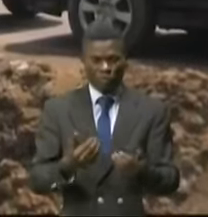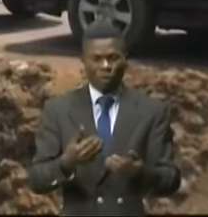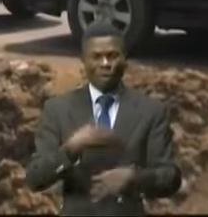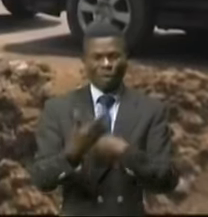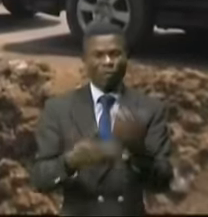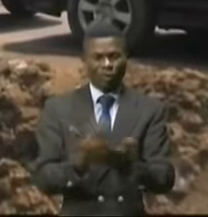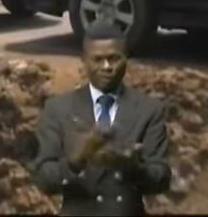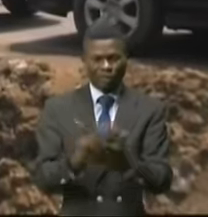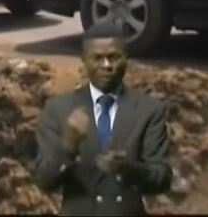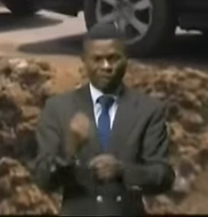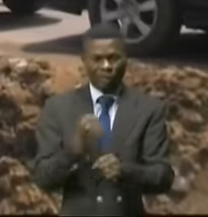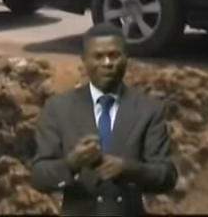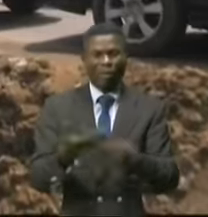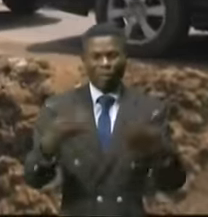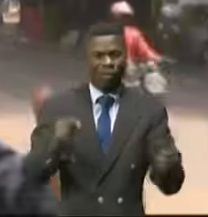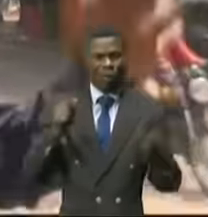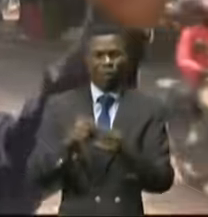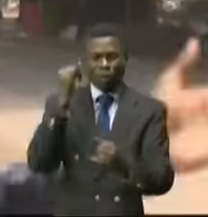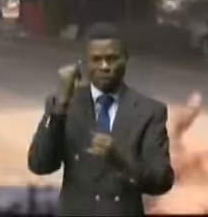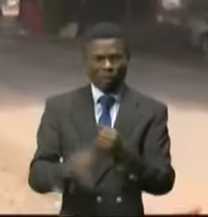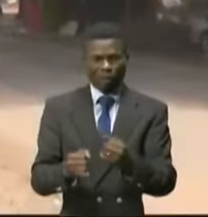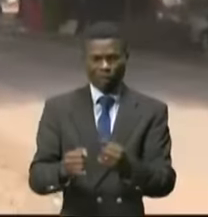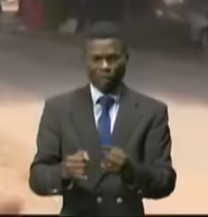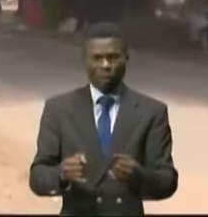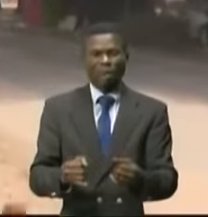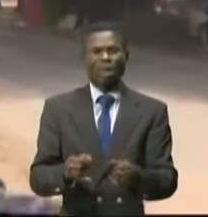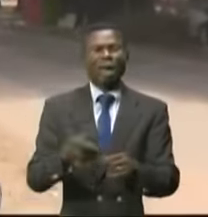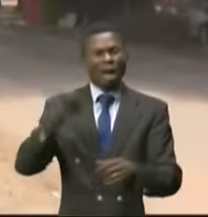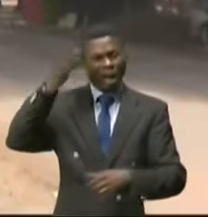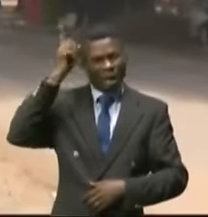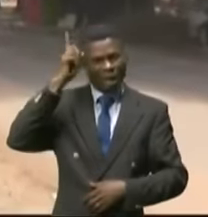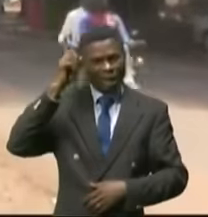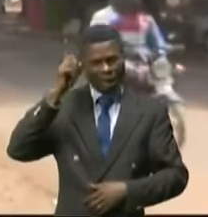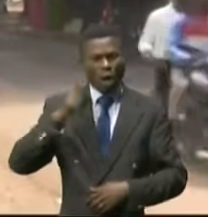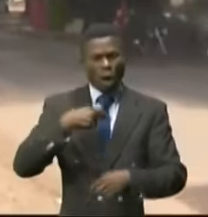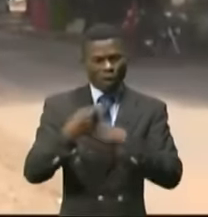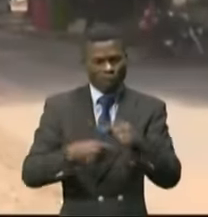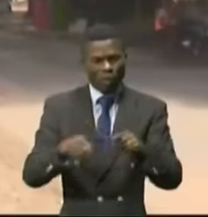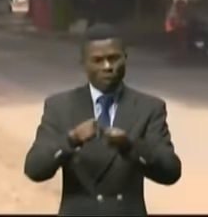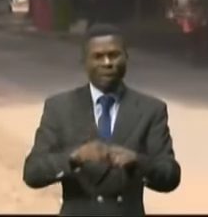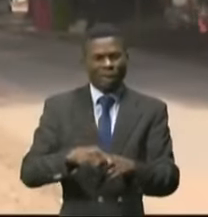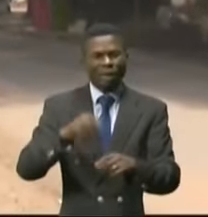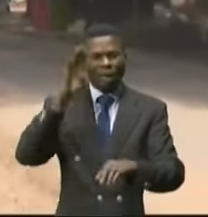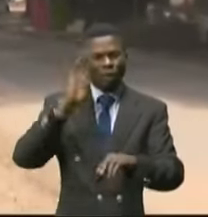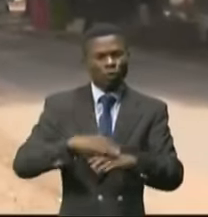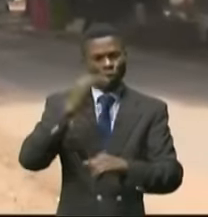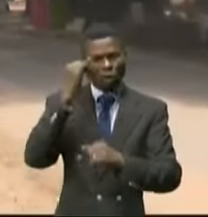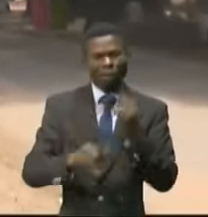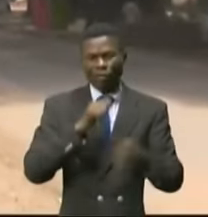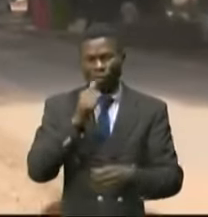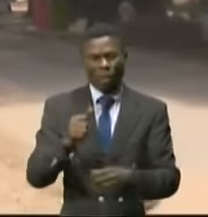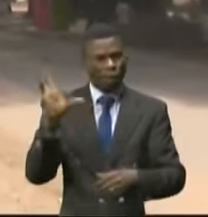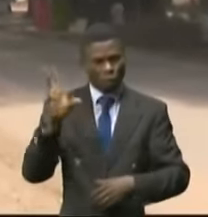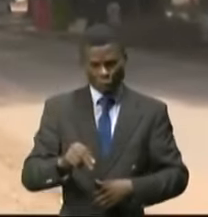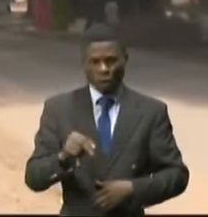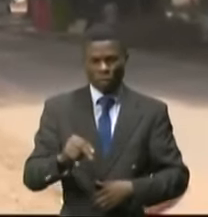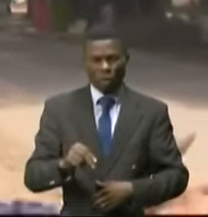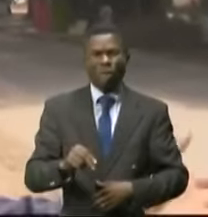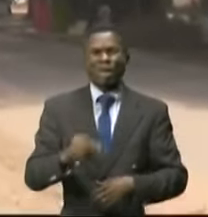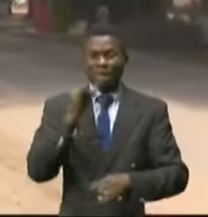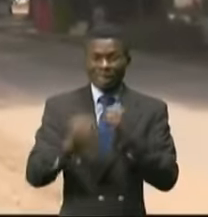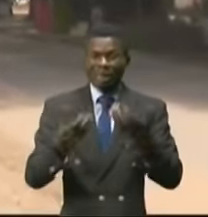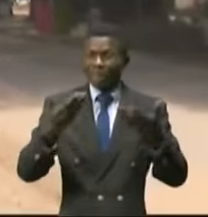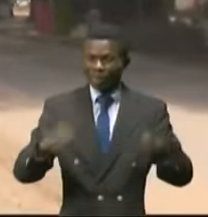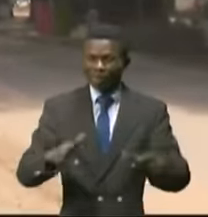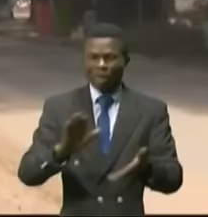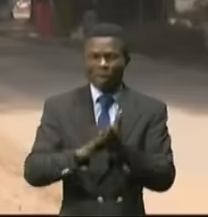qu'il achève le boulot jusqu'à la fin. Ça ne soit pas comme auparavant, vous commencez et vous ne terminez pas. Qu'il achève leur chantier. Ça sera une bonne chose, un